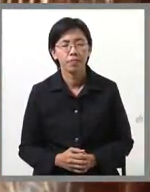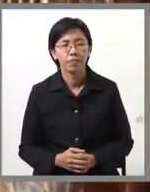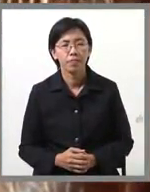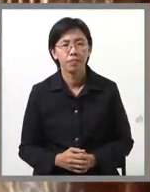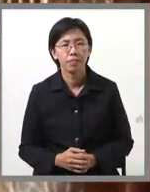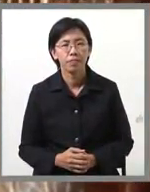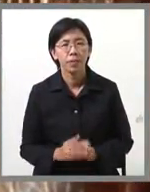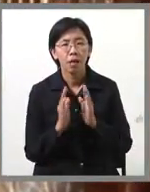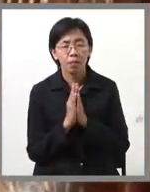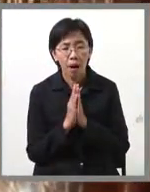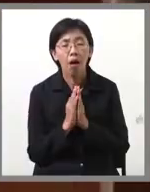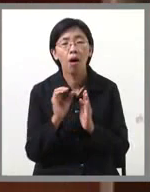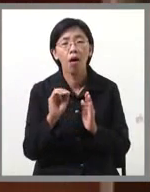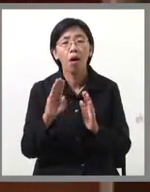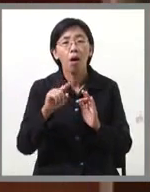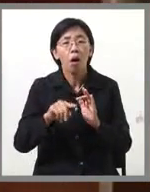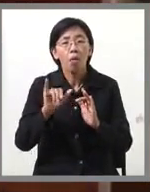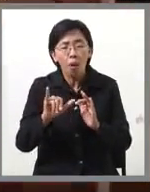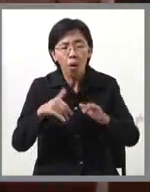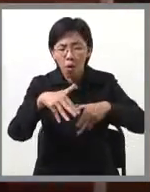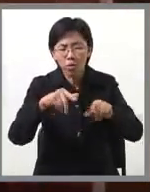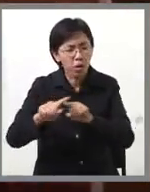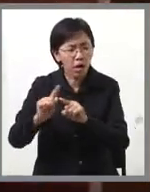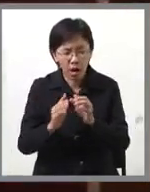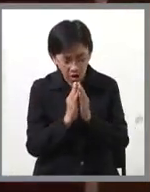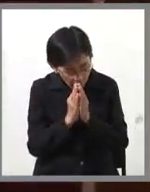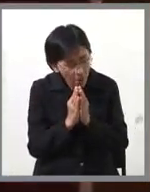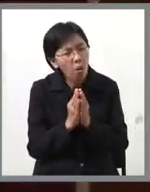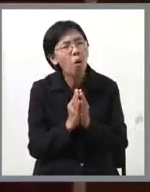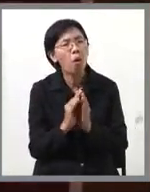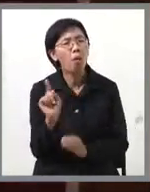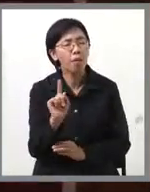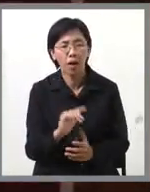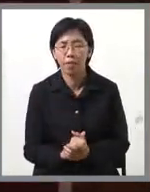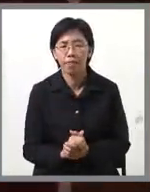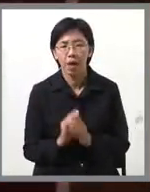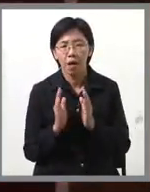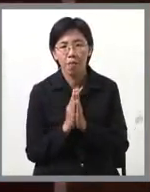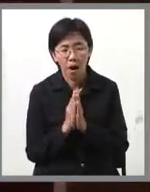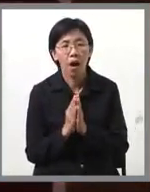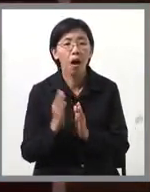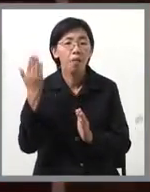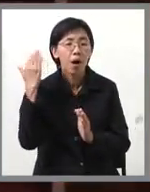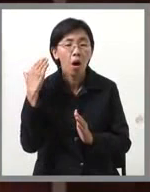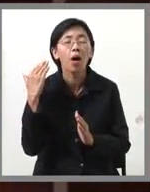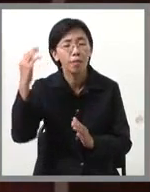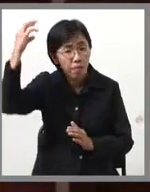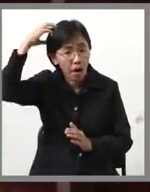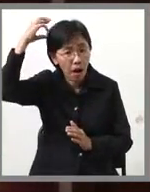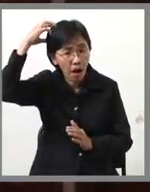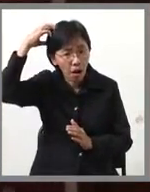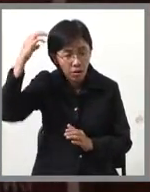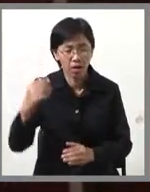เหตุที่หลวงพ่อโบ้ยเป็นที่เคารพศรัทธาในพระพุทธศาสนาคือหลวงพ่อโบ้ยนี่ก็มีเชื้อมาจากลาวเวียงสมัย